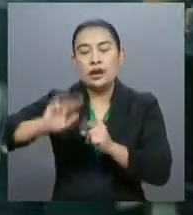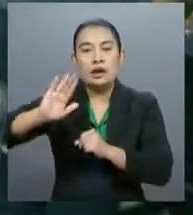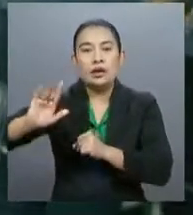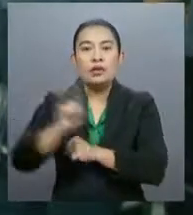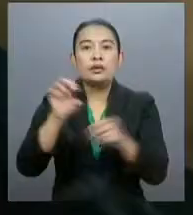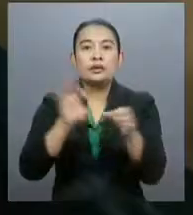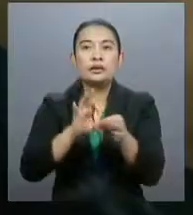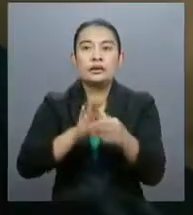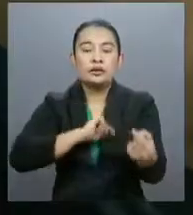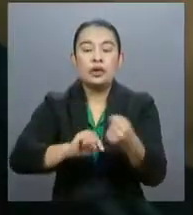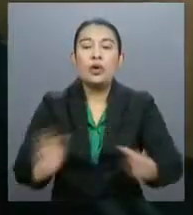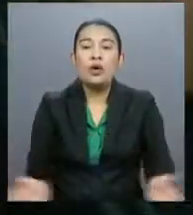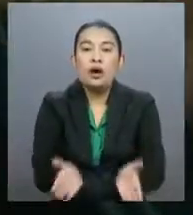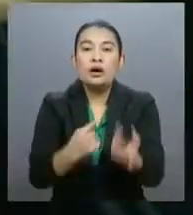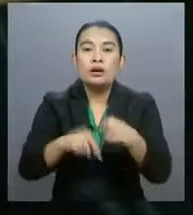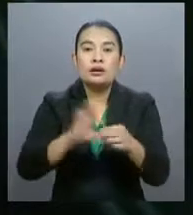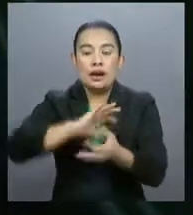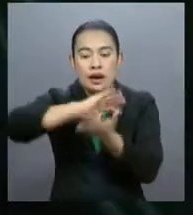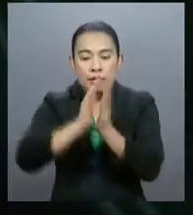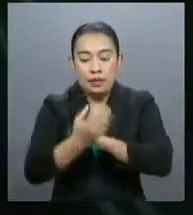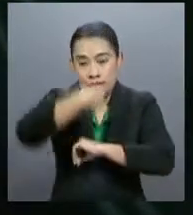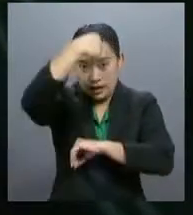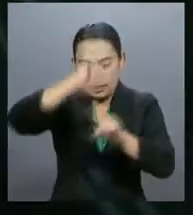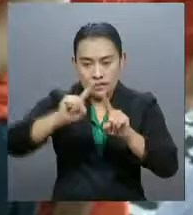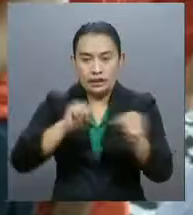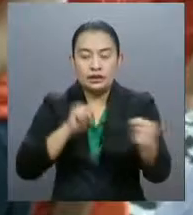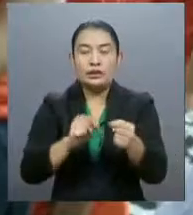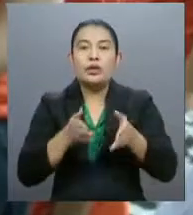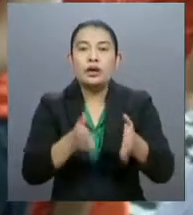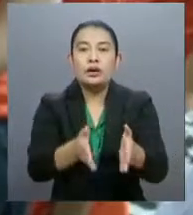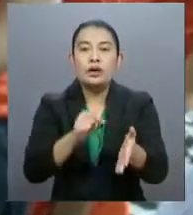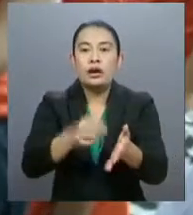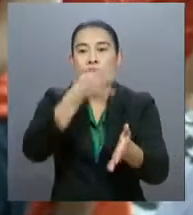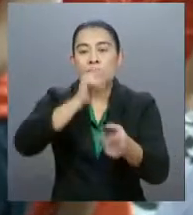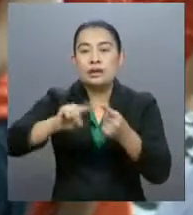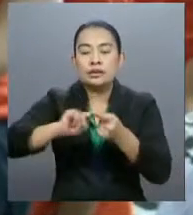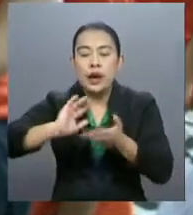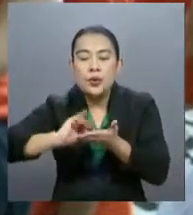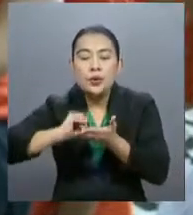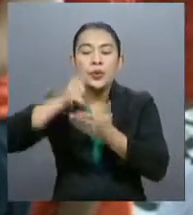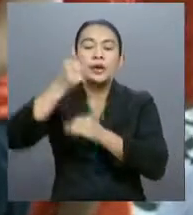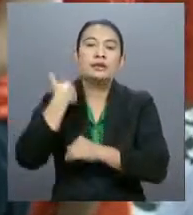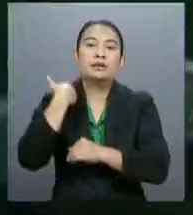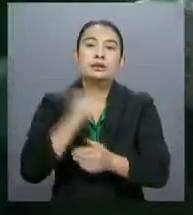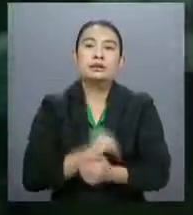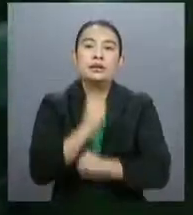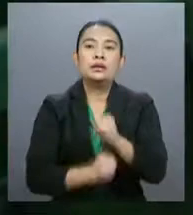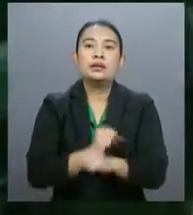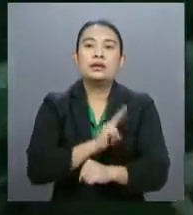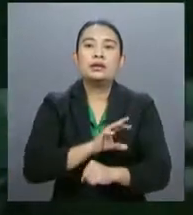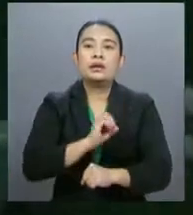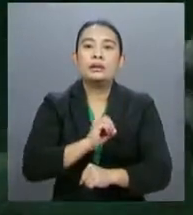ดันการสร้างภาพลักษณ์ปรับค่านิยมต่อการเรียนในสายอาชีพนี้เริ่มดีขึ้นตามลำดับโดยปีการศึกษา